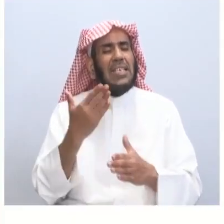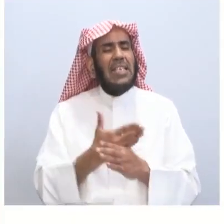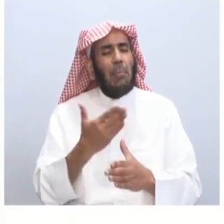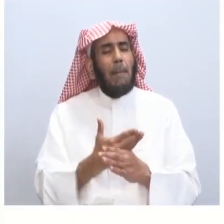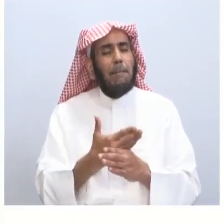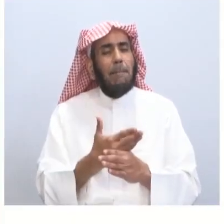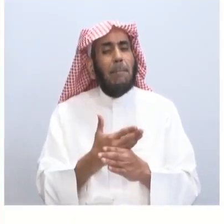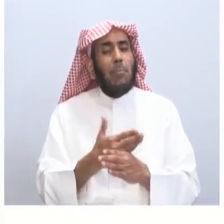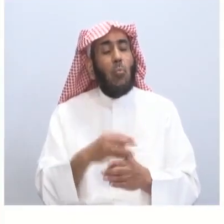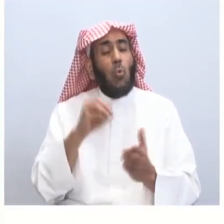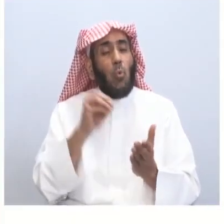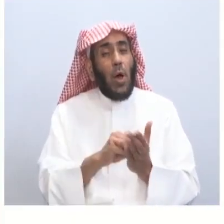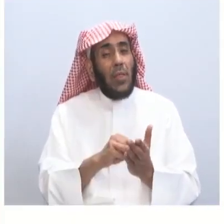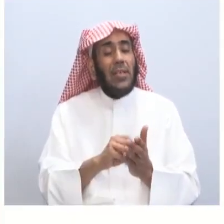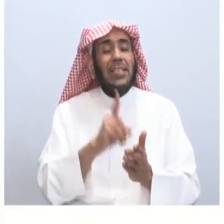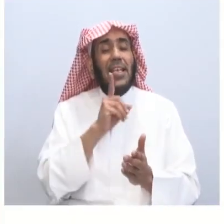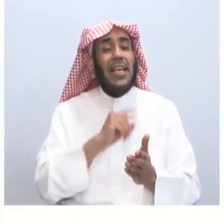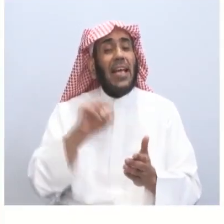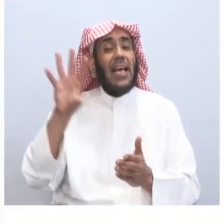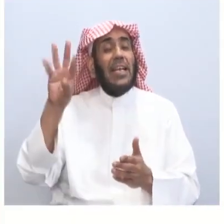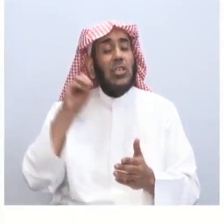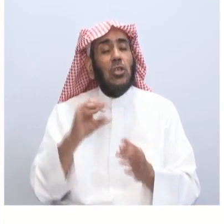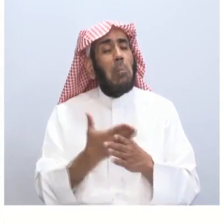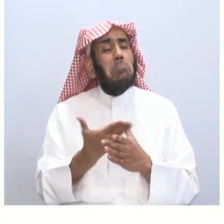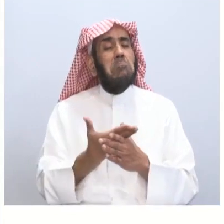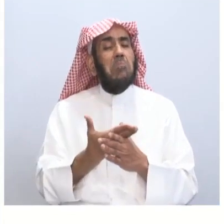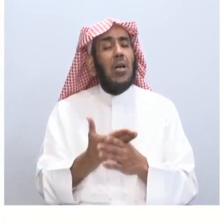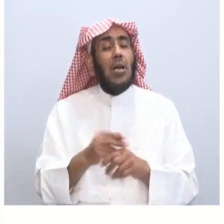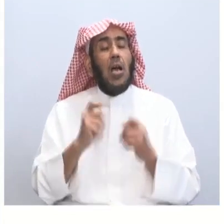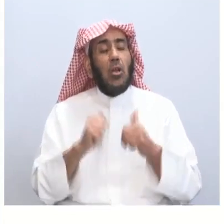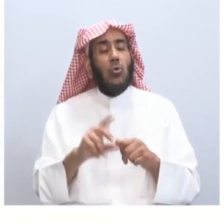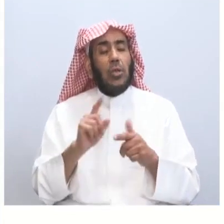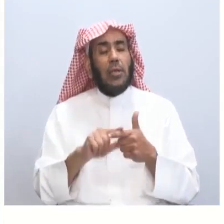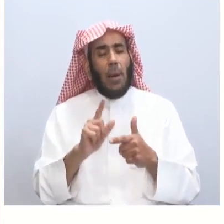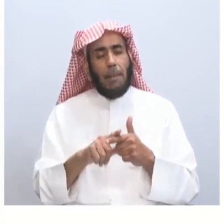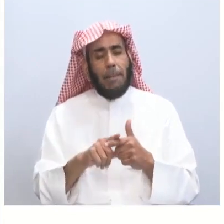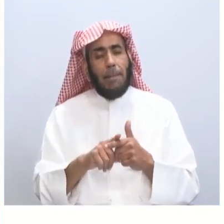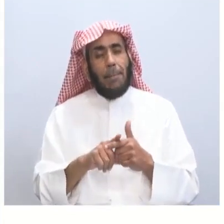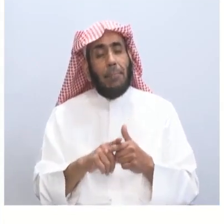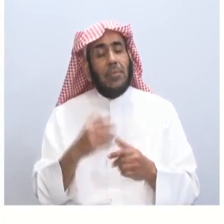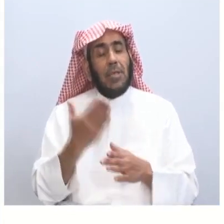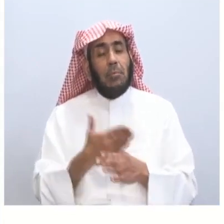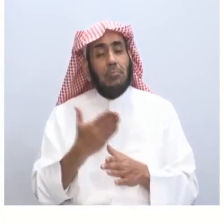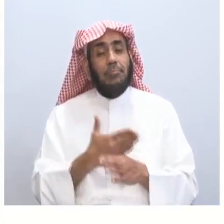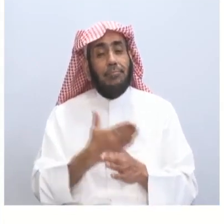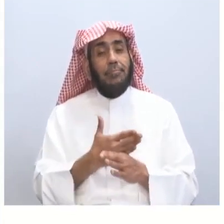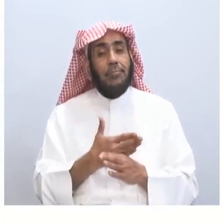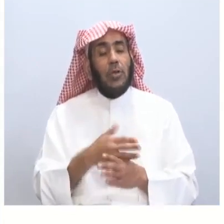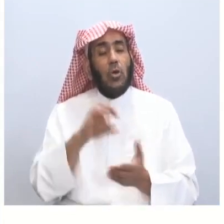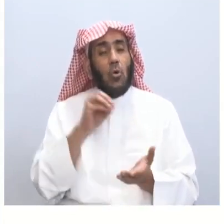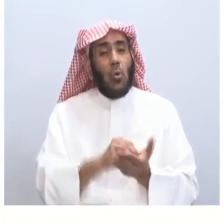سبب وضع التاريخ الهجري يذكر الطالب سبب